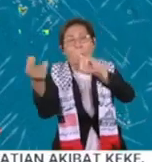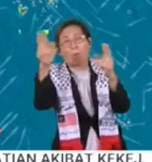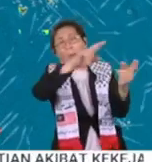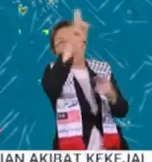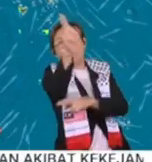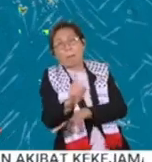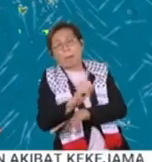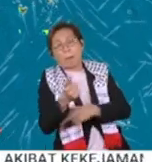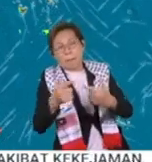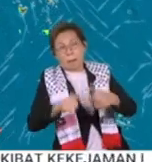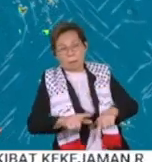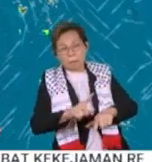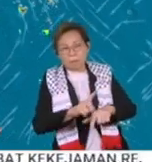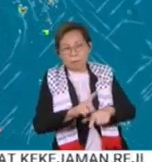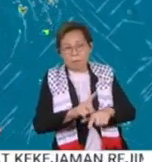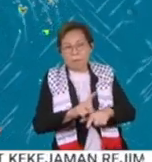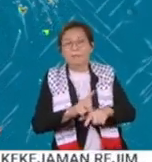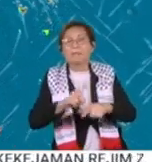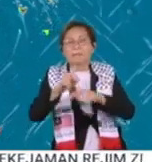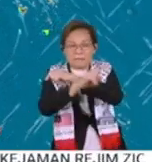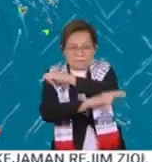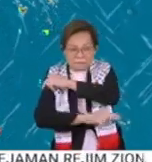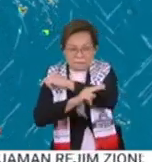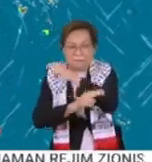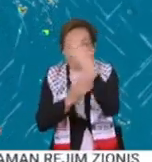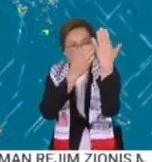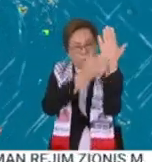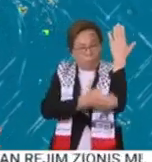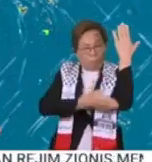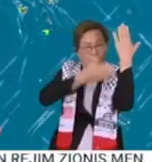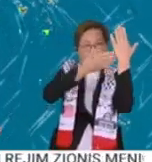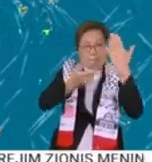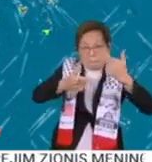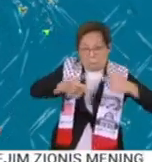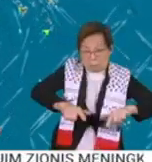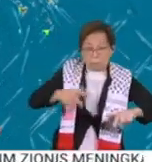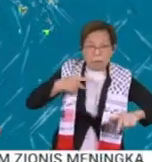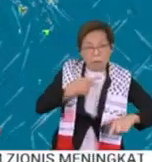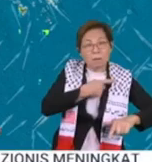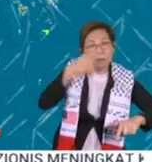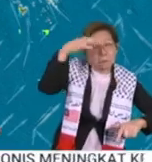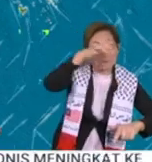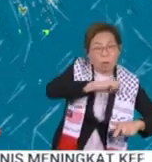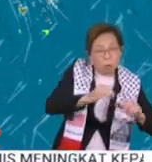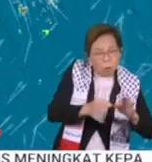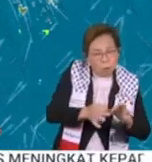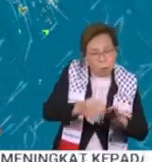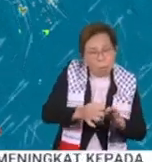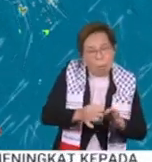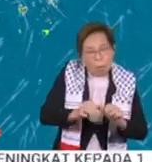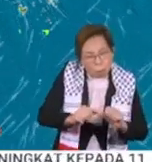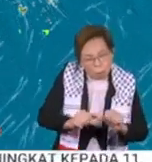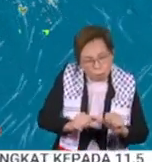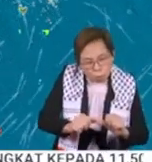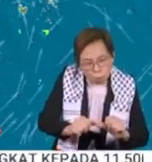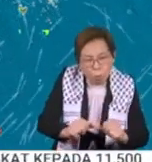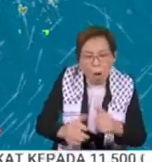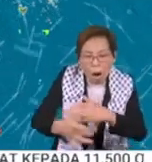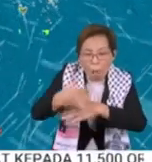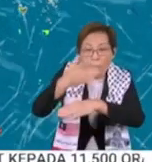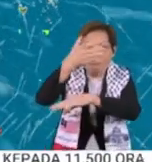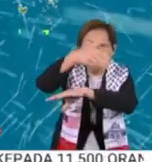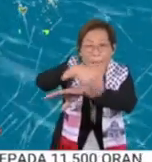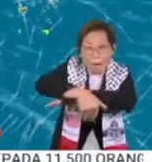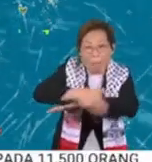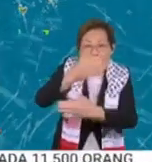sedang berlaku di bahagian pedalaman negeri-negeri pantai barat Semenanjung Malaysia ini, kami menjangkakan ia akan berlanjutan sehingga ke awal malam